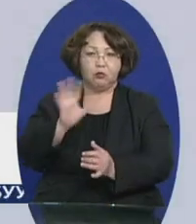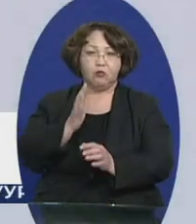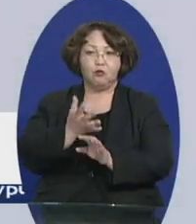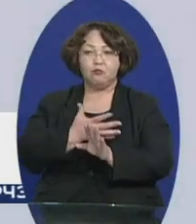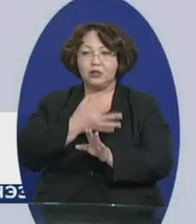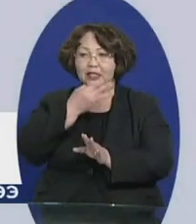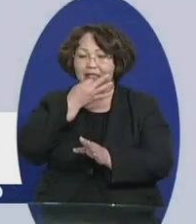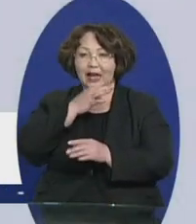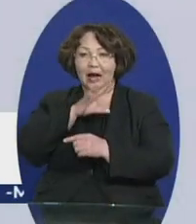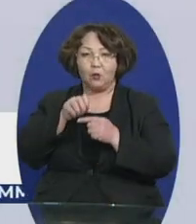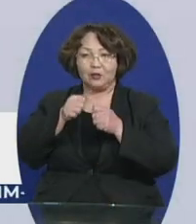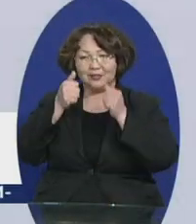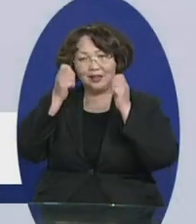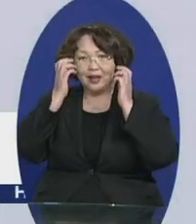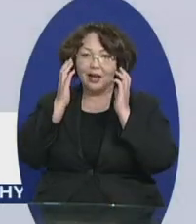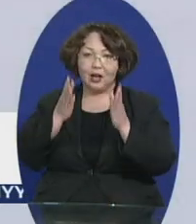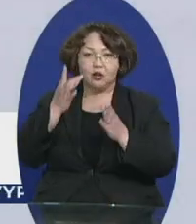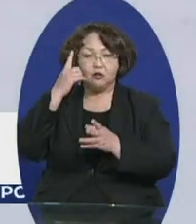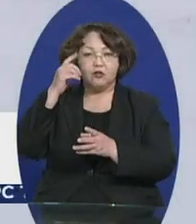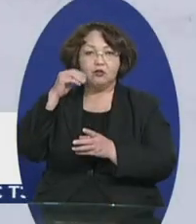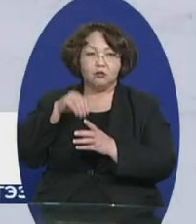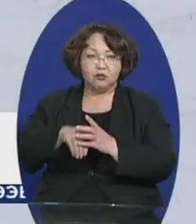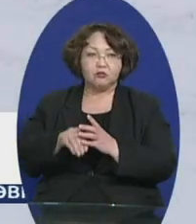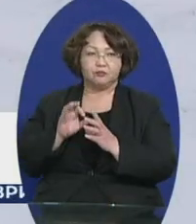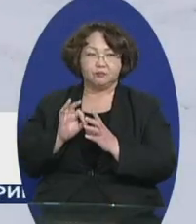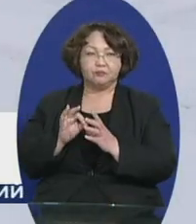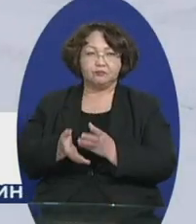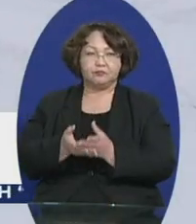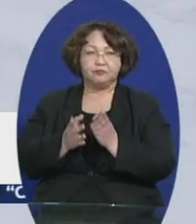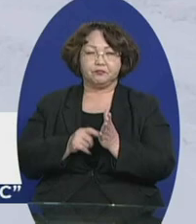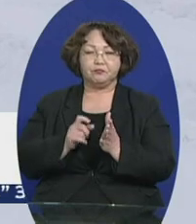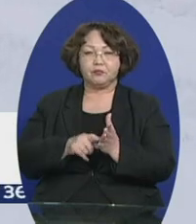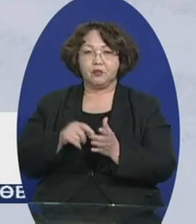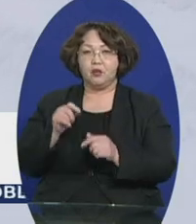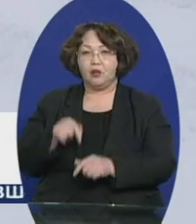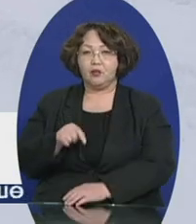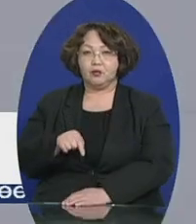хувьд бол одоо ойлгох учиртай. За энэ жилийн хувьд бол одоо